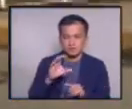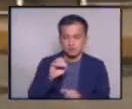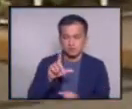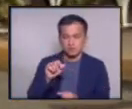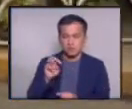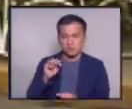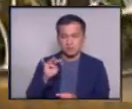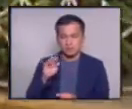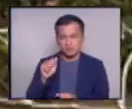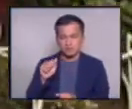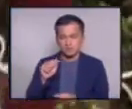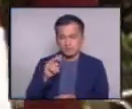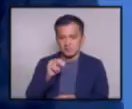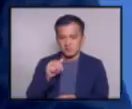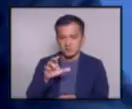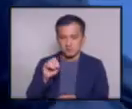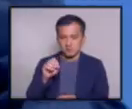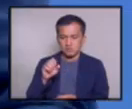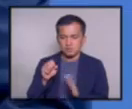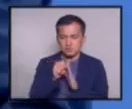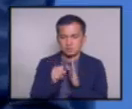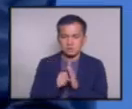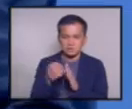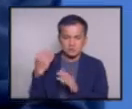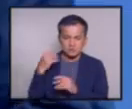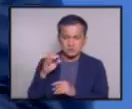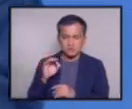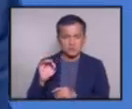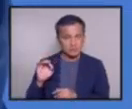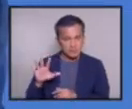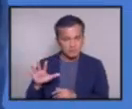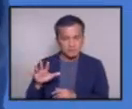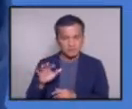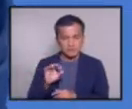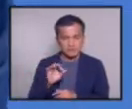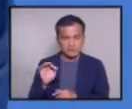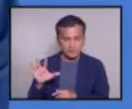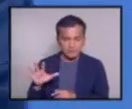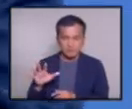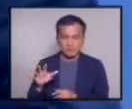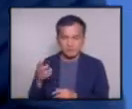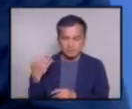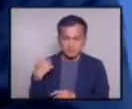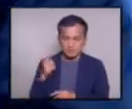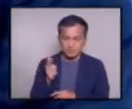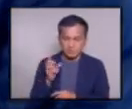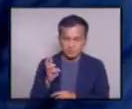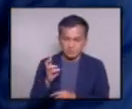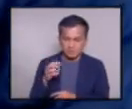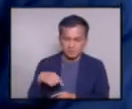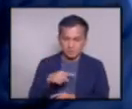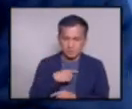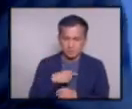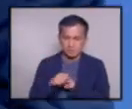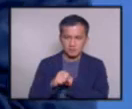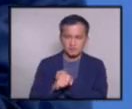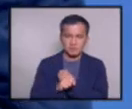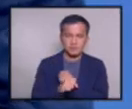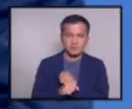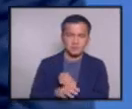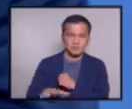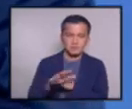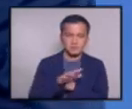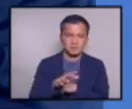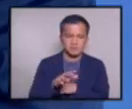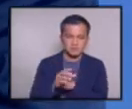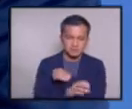maging narco state kayo. That was 1995. Noong 2016, noong kami nangangampanya all over the country with President